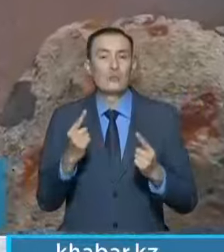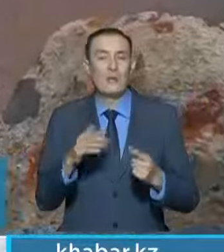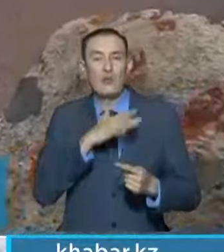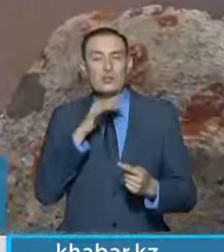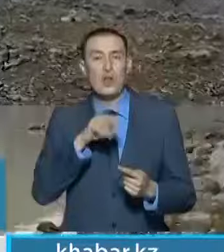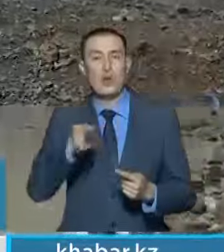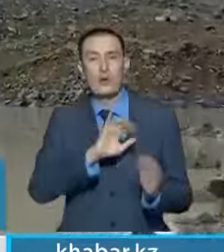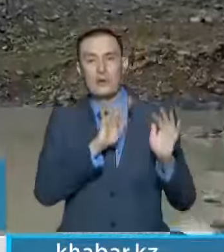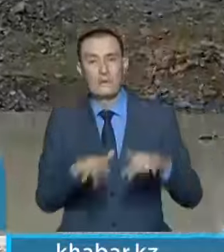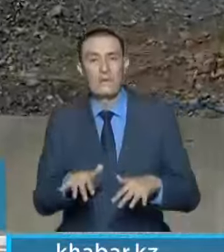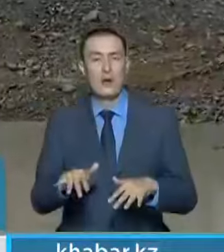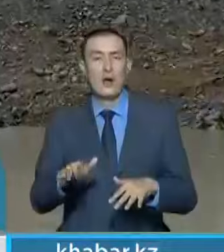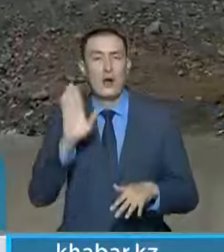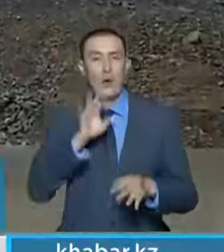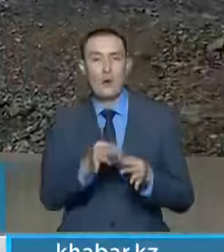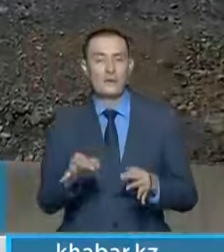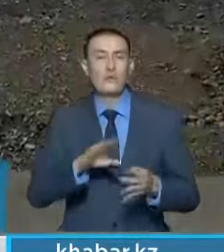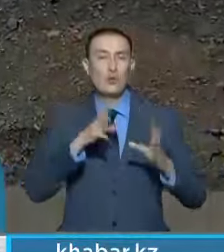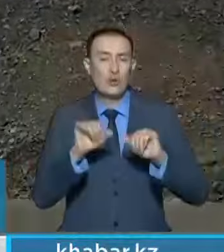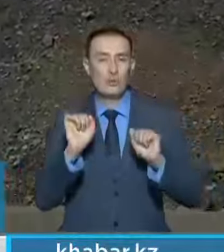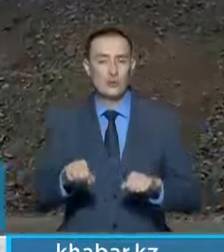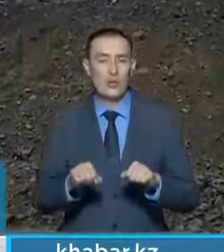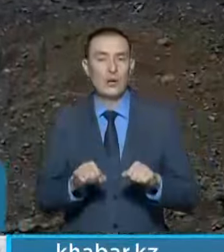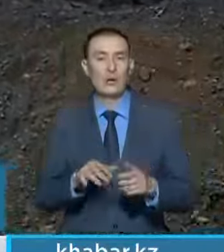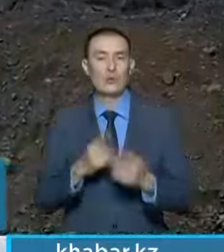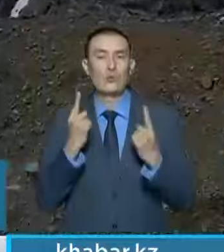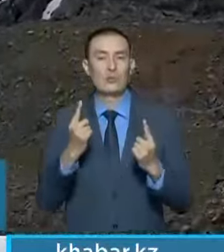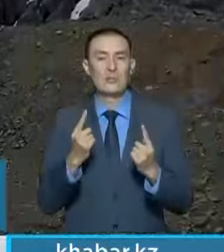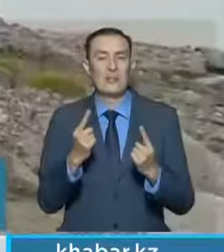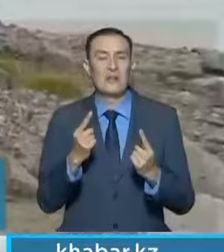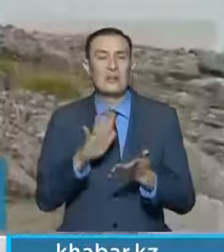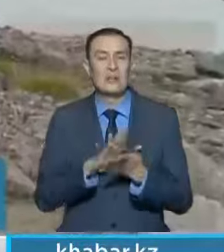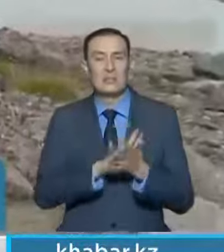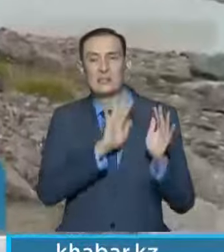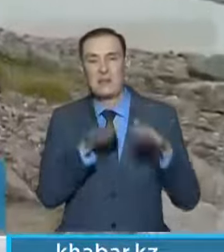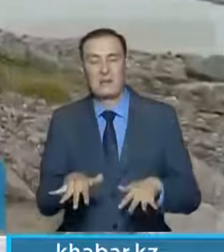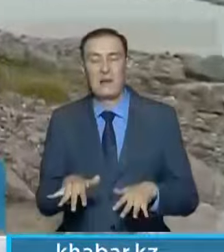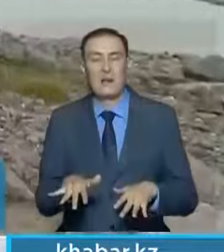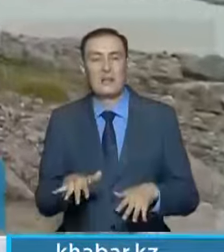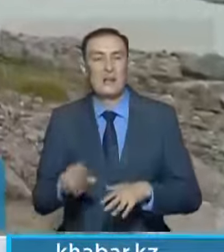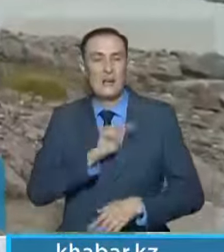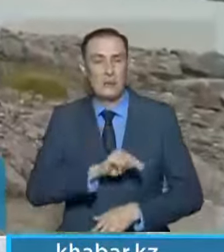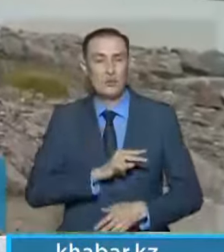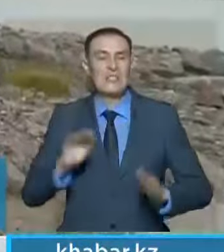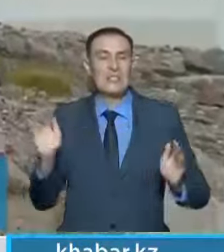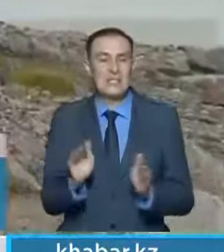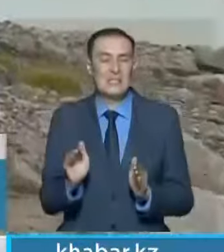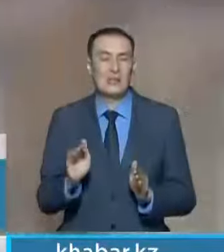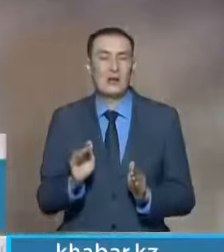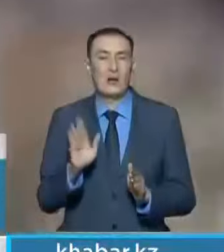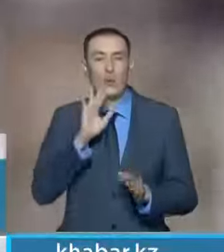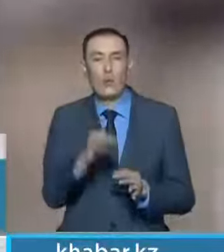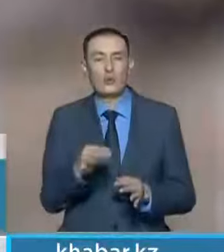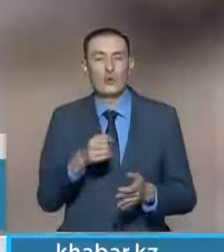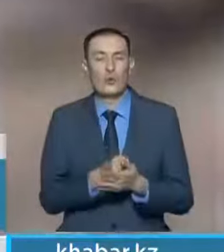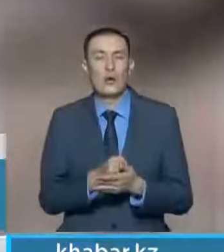массы льда в озерной котловине, что повлечет за собой разрушительные селевые выбросы. Задача аварийных бригад – снизить объемы моренных озер